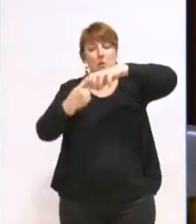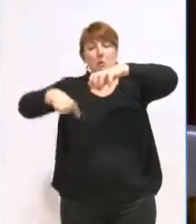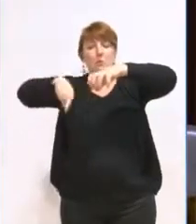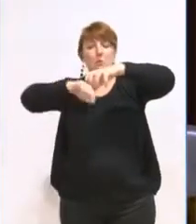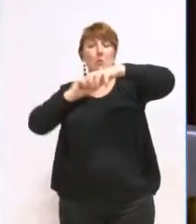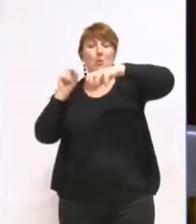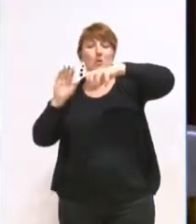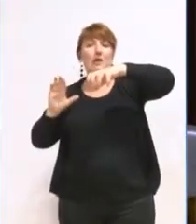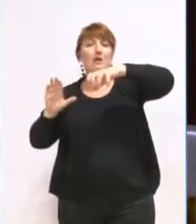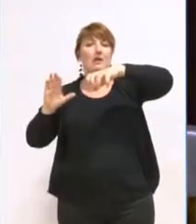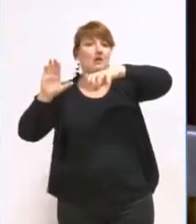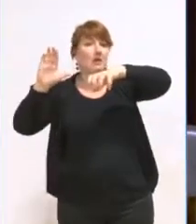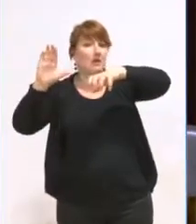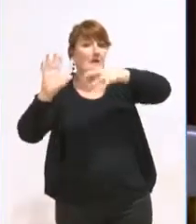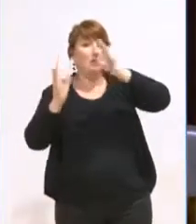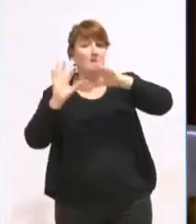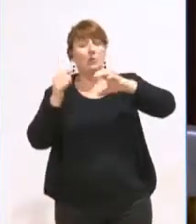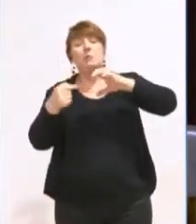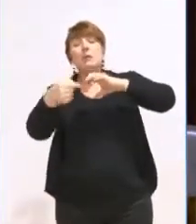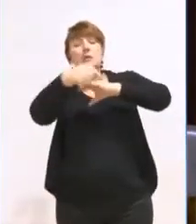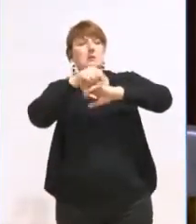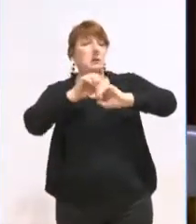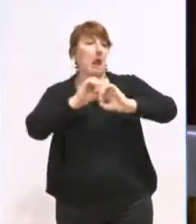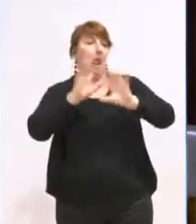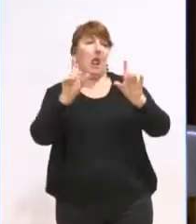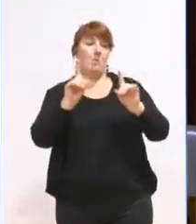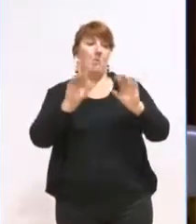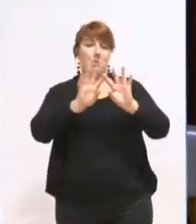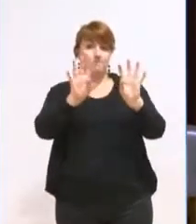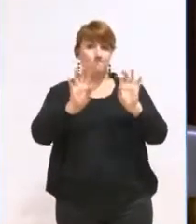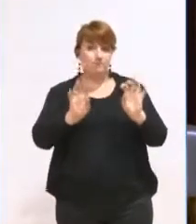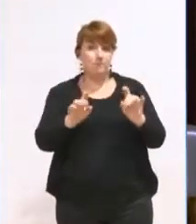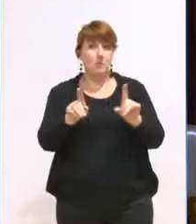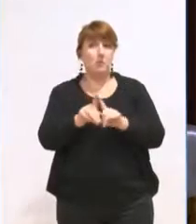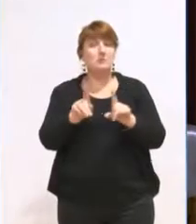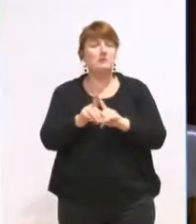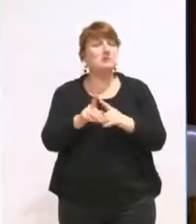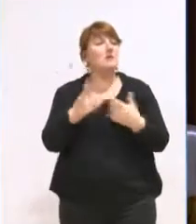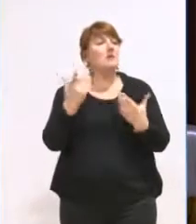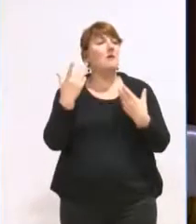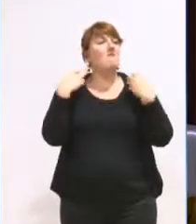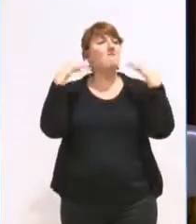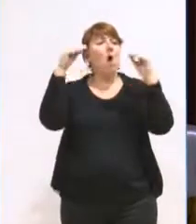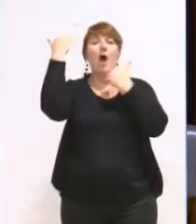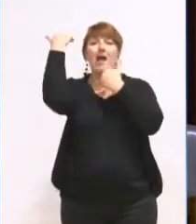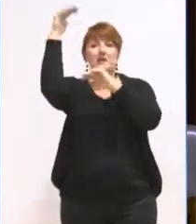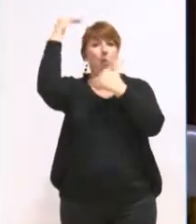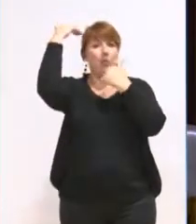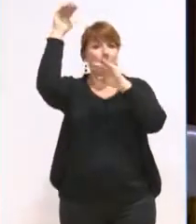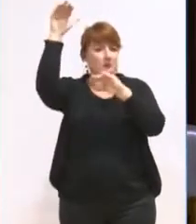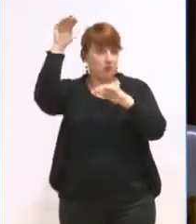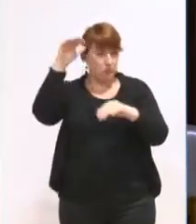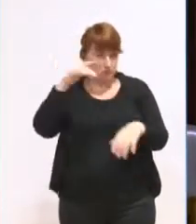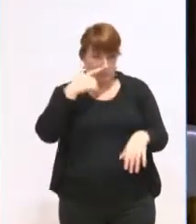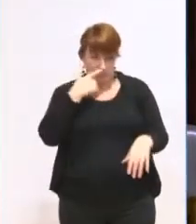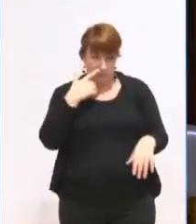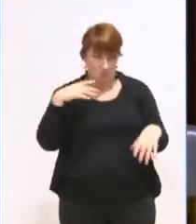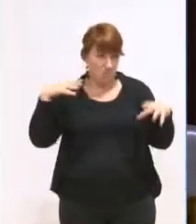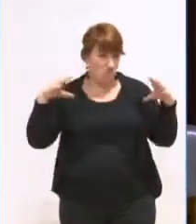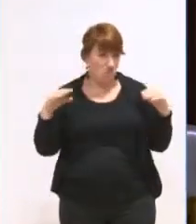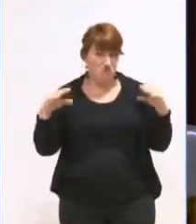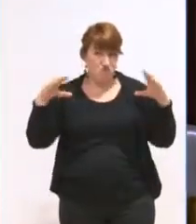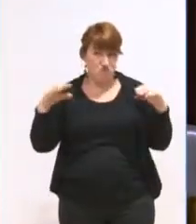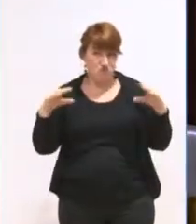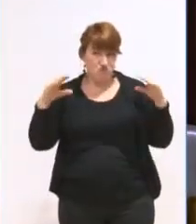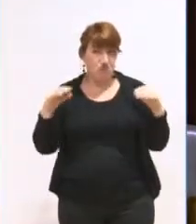un peu moins claires. Quant aux exportations de notre pays, elles restent toujours atones, et que c'est aussi ce qui déclenche la croissance d'un pays